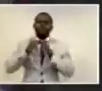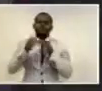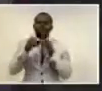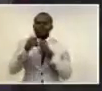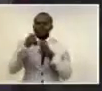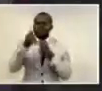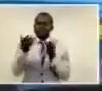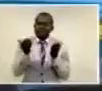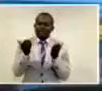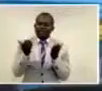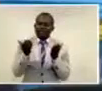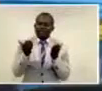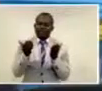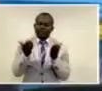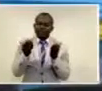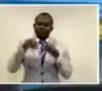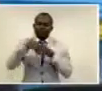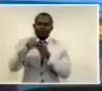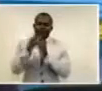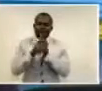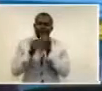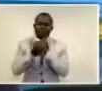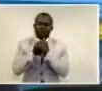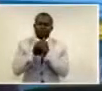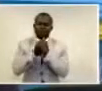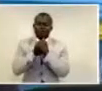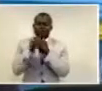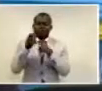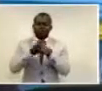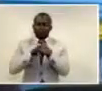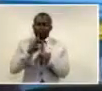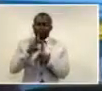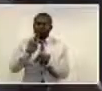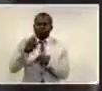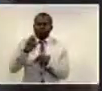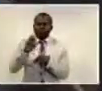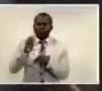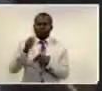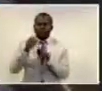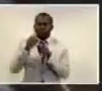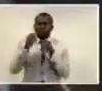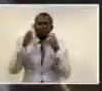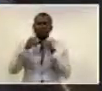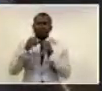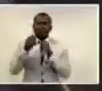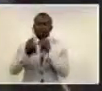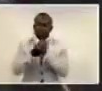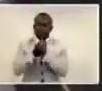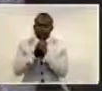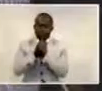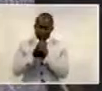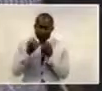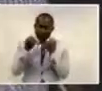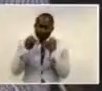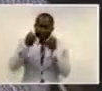ko uruwa hehe wo mu karere ka Rubavu mu murenge wa Rugerero aha mayor wa Rubavu ubimushyikiriza